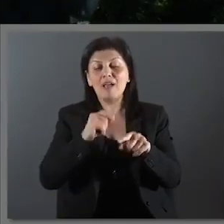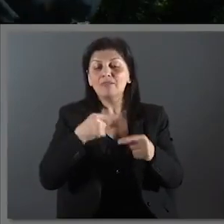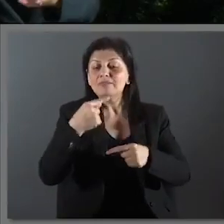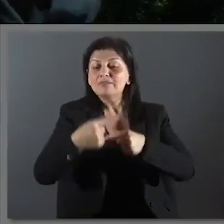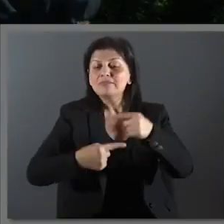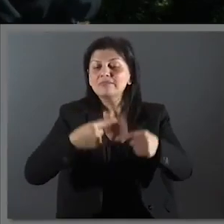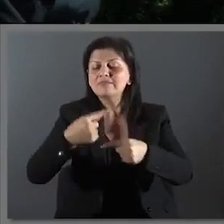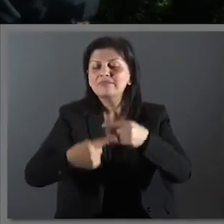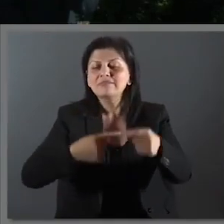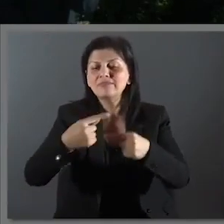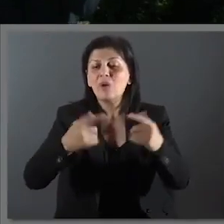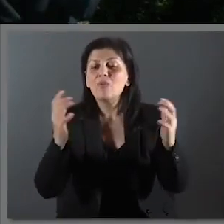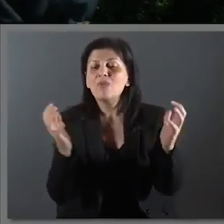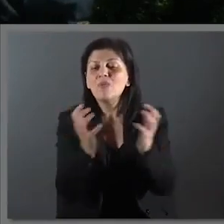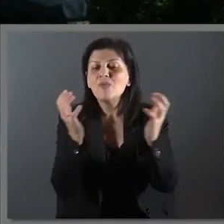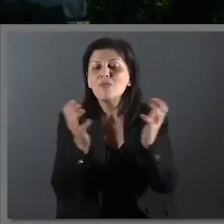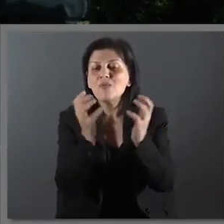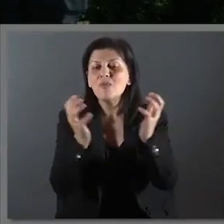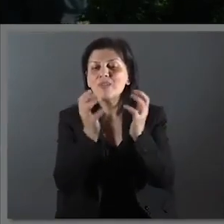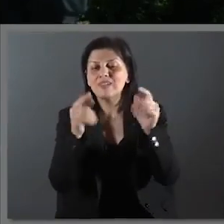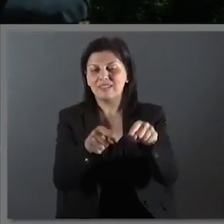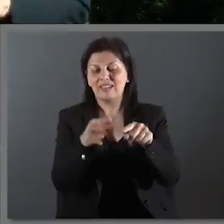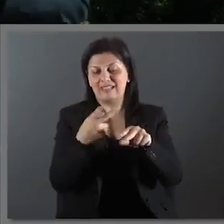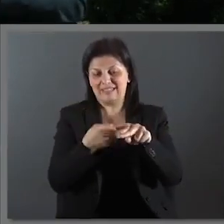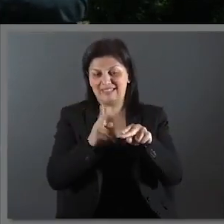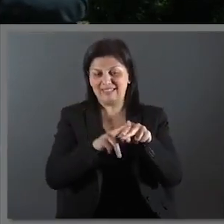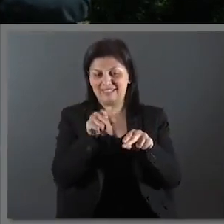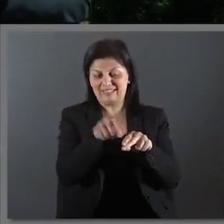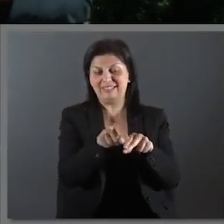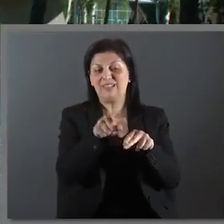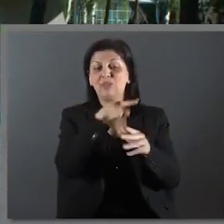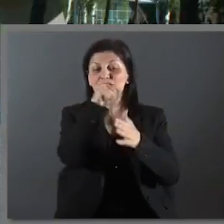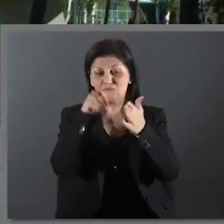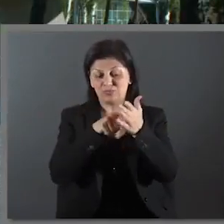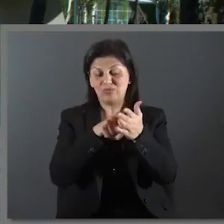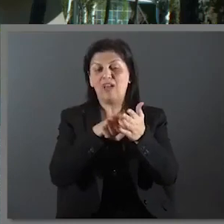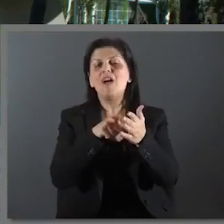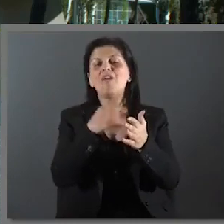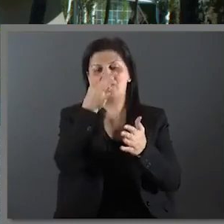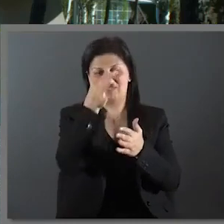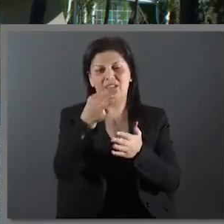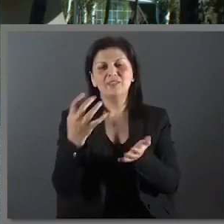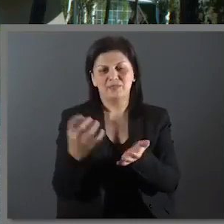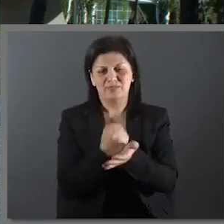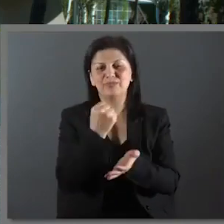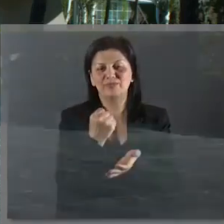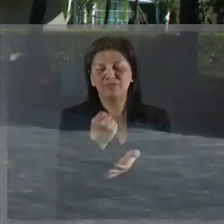və maddi mənəvi irs nümunəsi nə çevrilməsi kimi suallara cavab tapacaq.